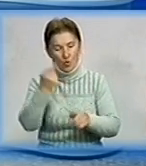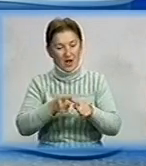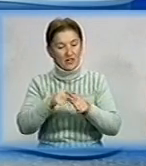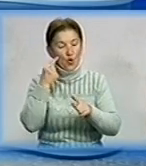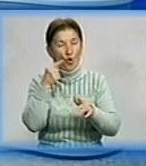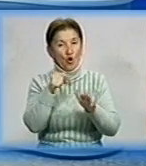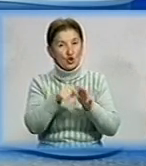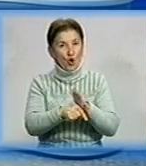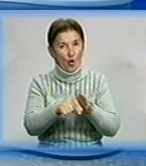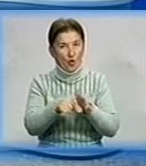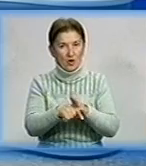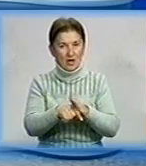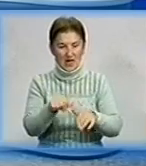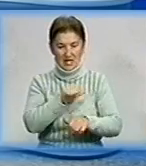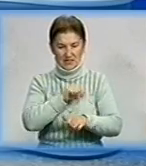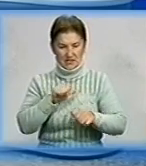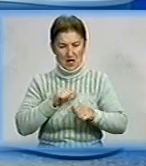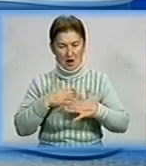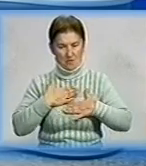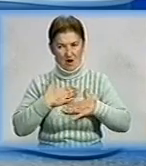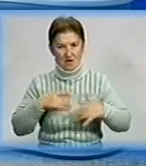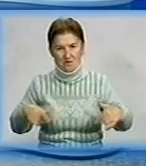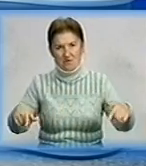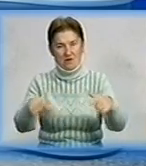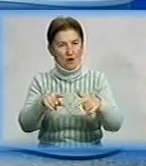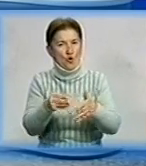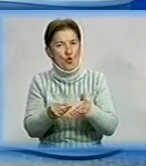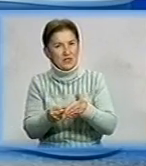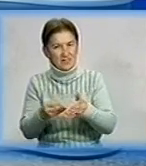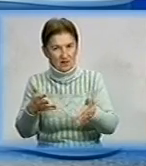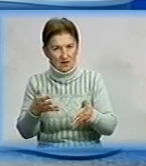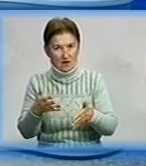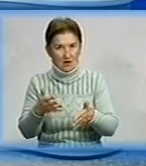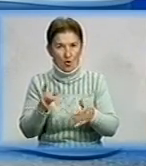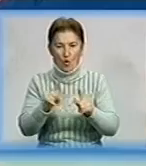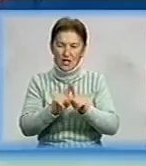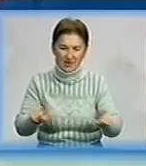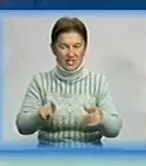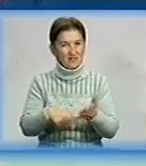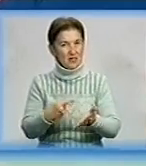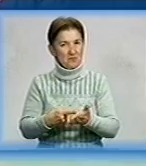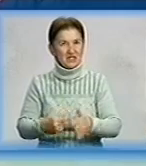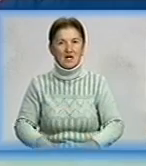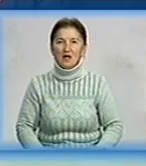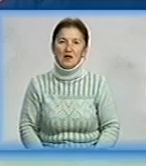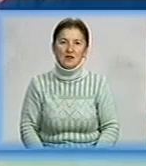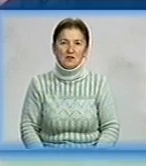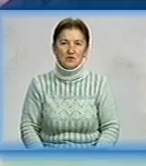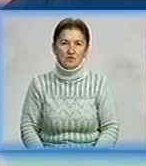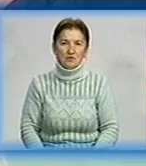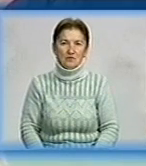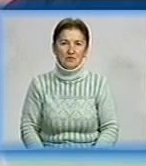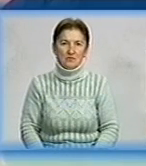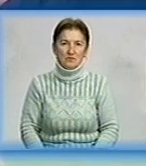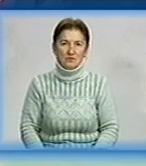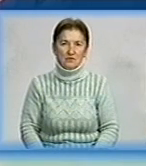самооцінка в питанні креативності міста? What is a place of self-estimation